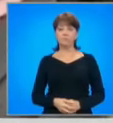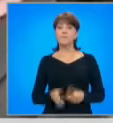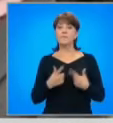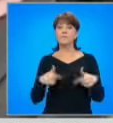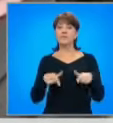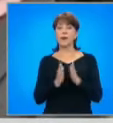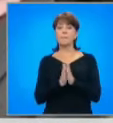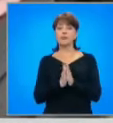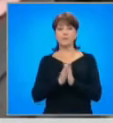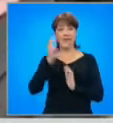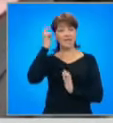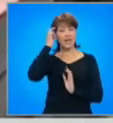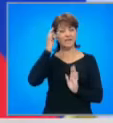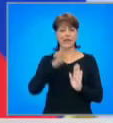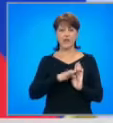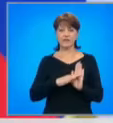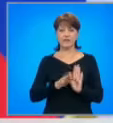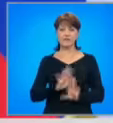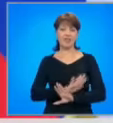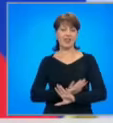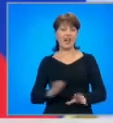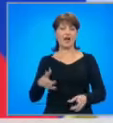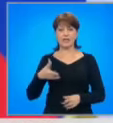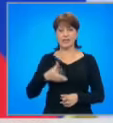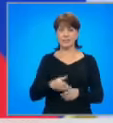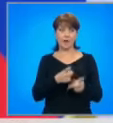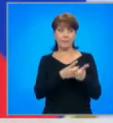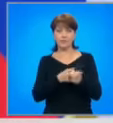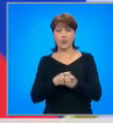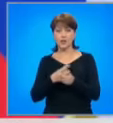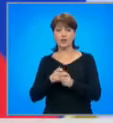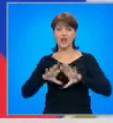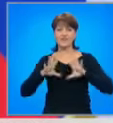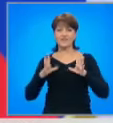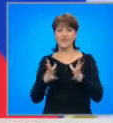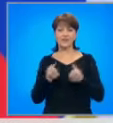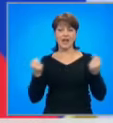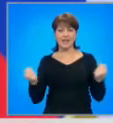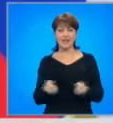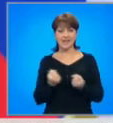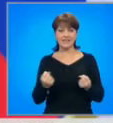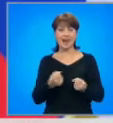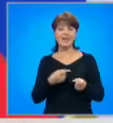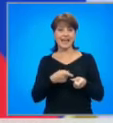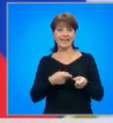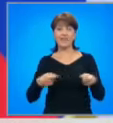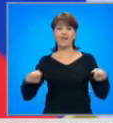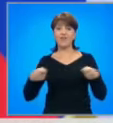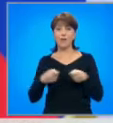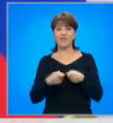Ние призоваваме киевския режим незабавно да прекрати огъня, всички бойни действия, тази война, която той започна още